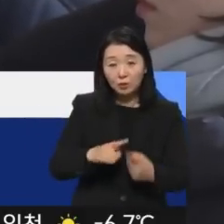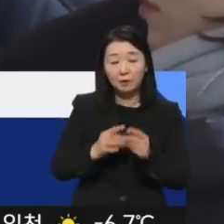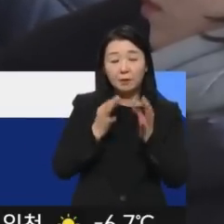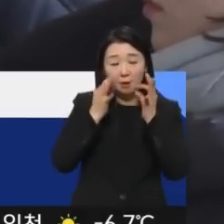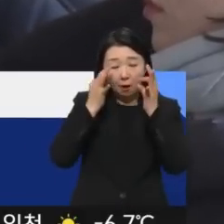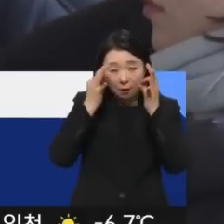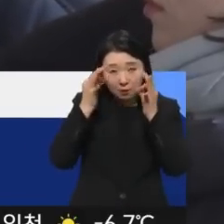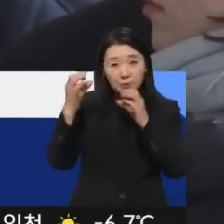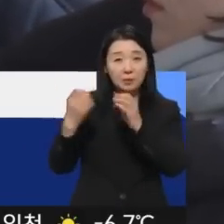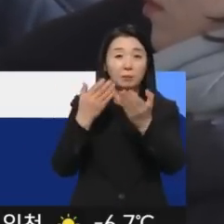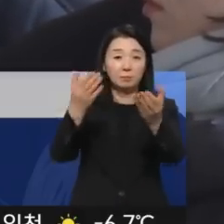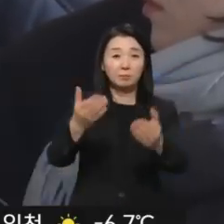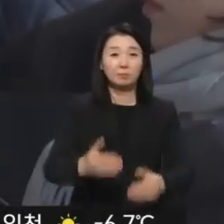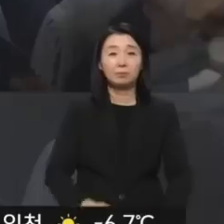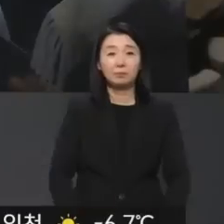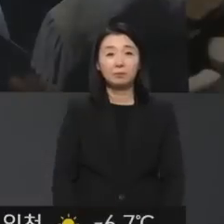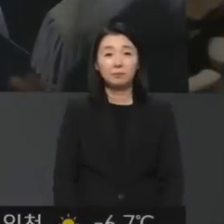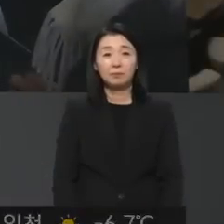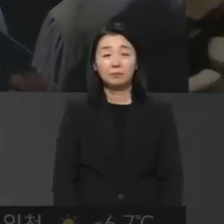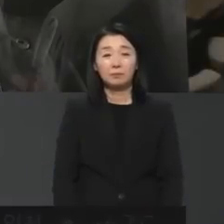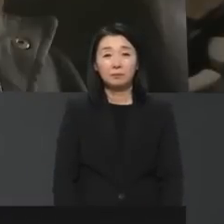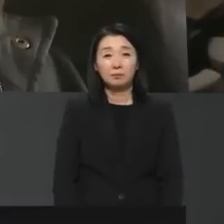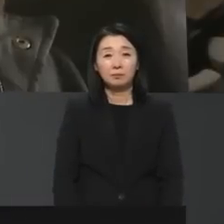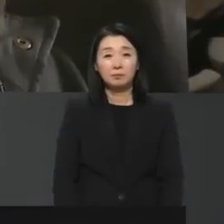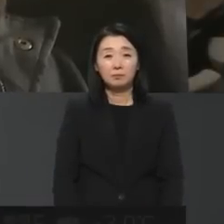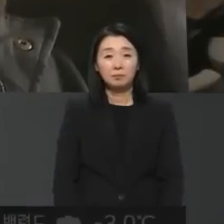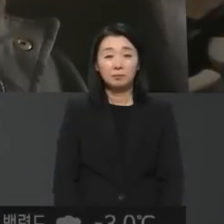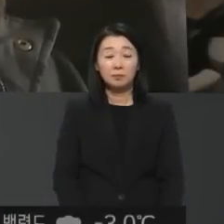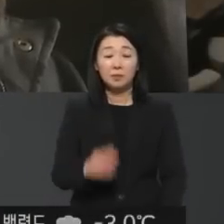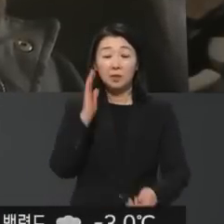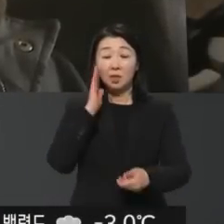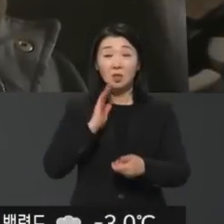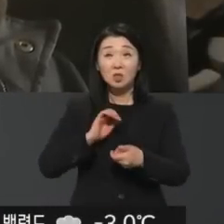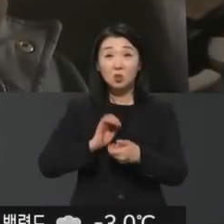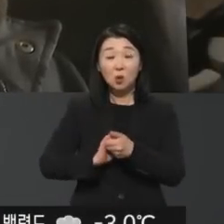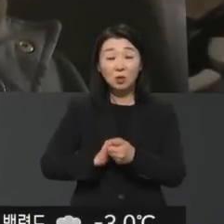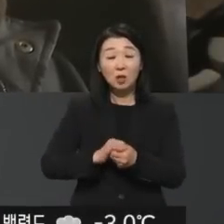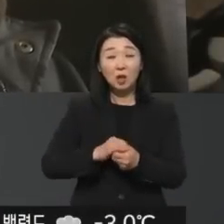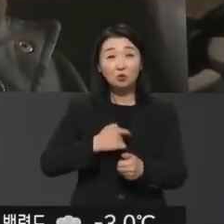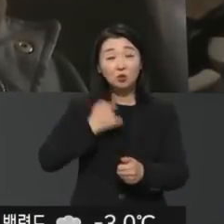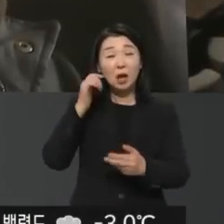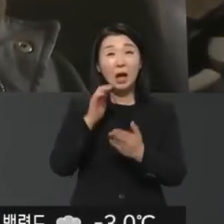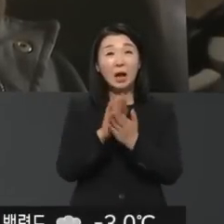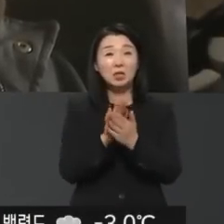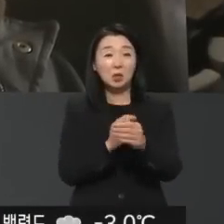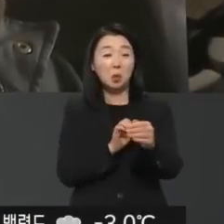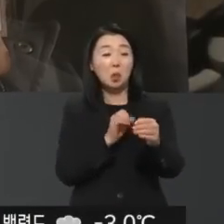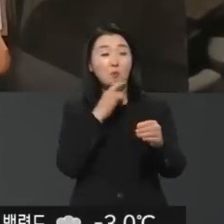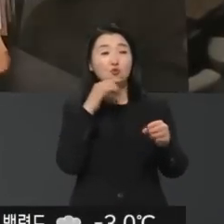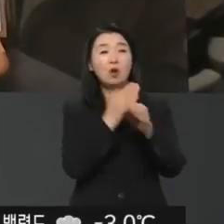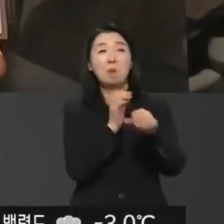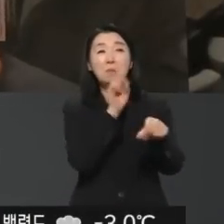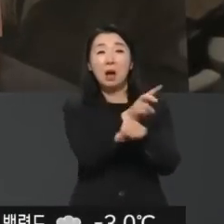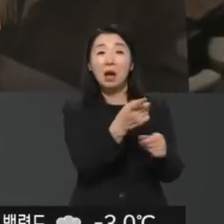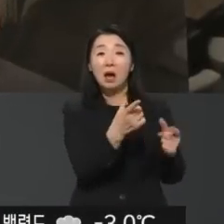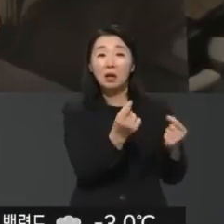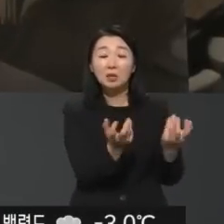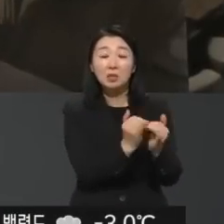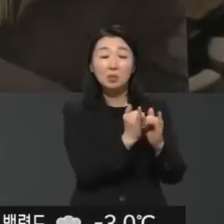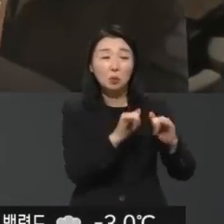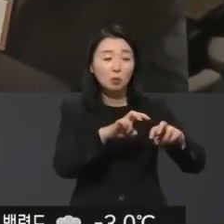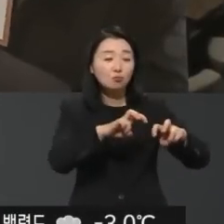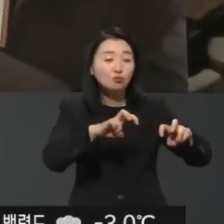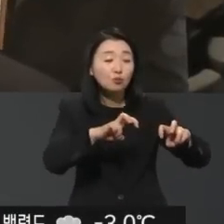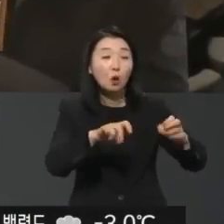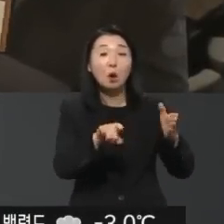성실하게 답변하겠습니다. 네, 당시 청와대가 자진 월북이다 결론을 단정했던 데 대해서는 직원들의 분석을